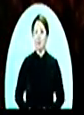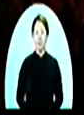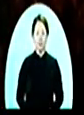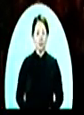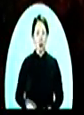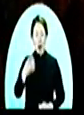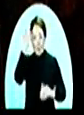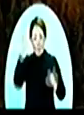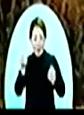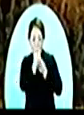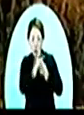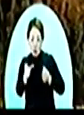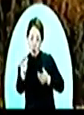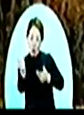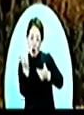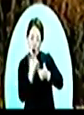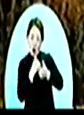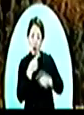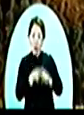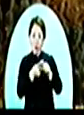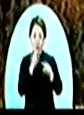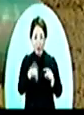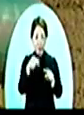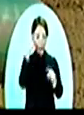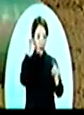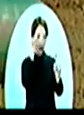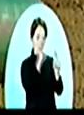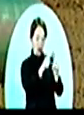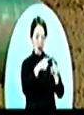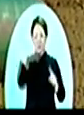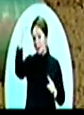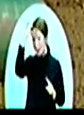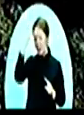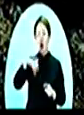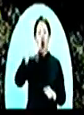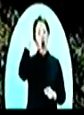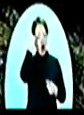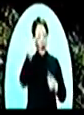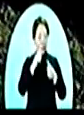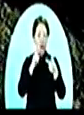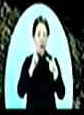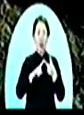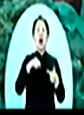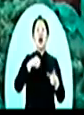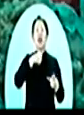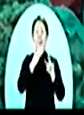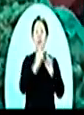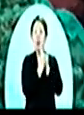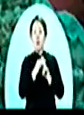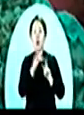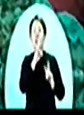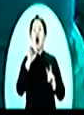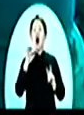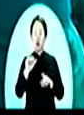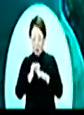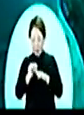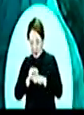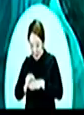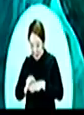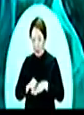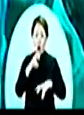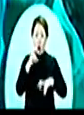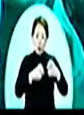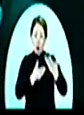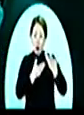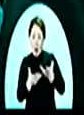Малчдын орлогыг нэмэгдүүлэх зорилгоор засгийн газраас хон, тэмээний ноос бэлтгэж, үндэсний үйлдвэрт нийлүүлсэн малчин,